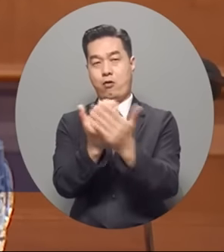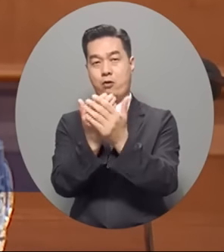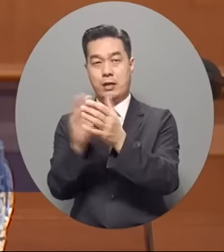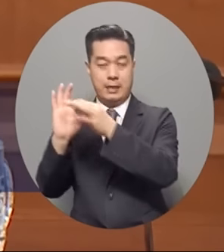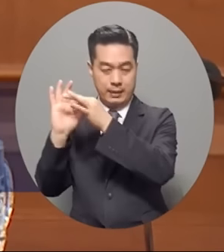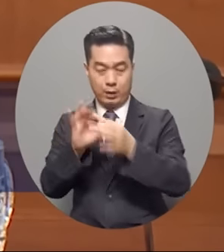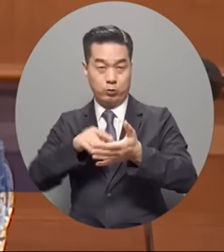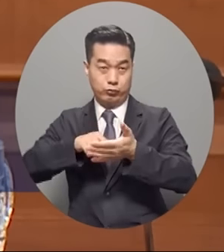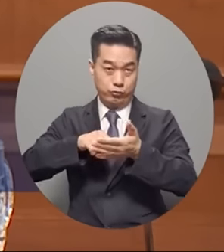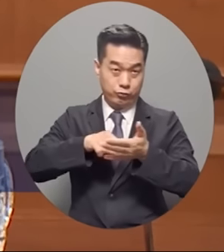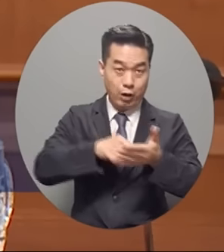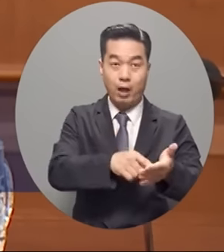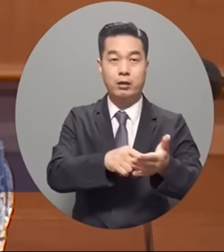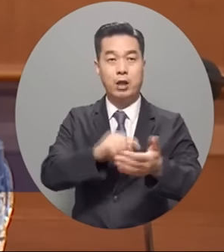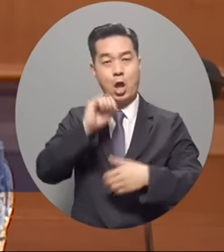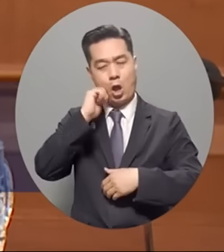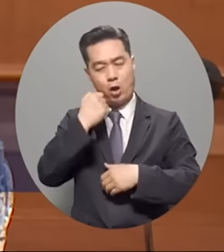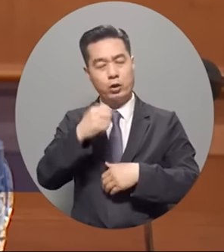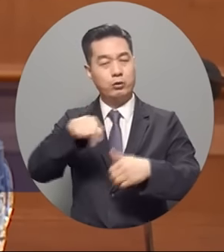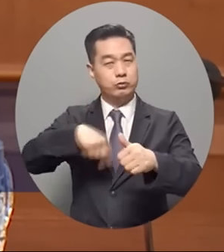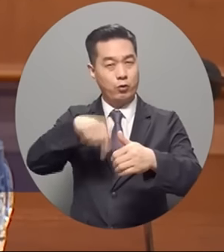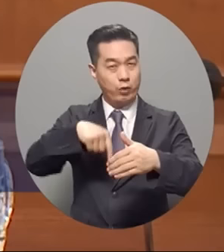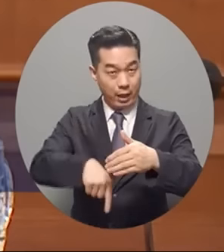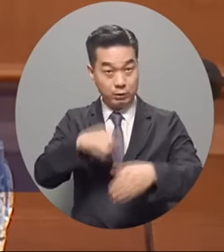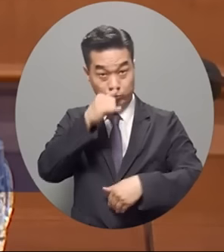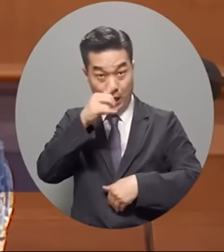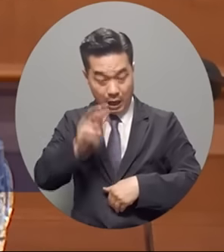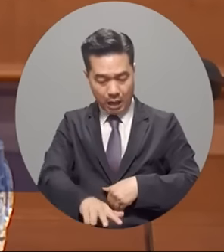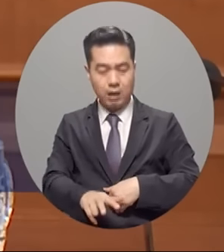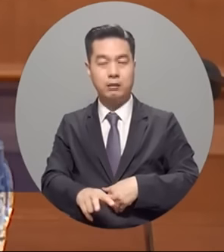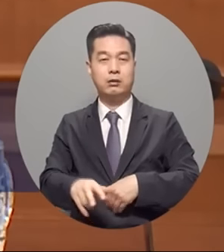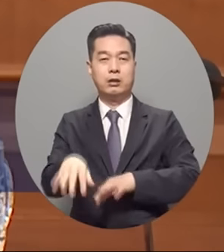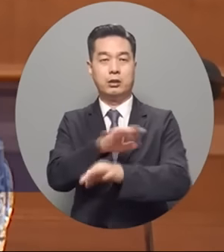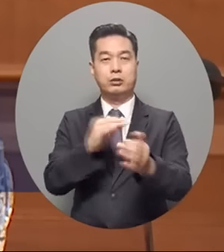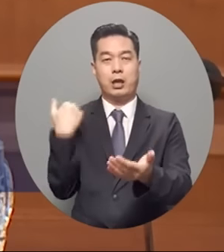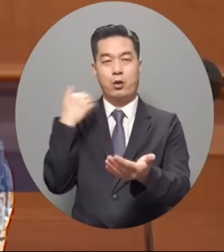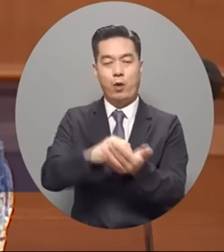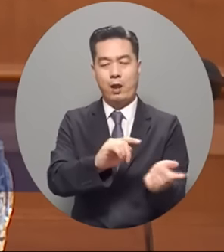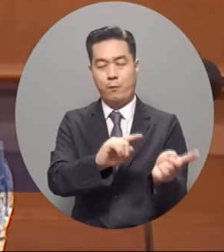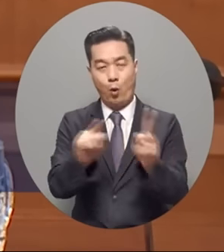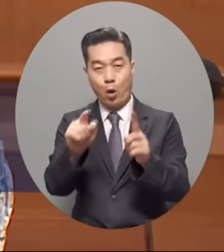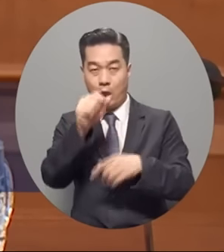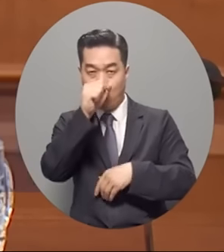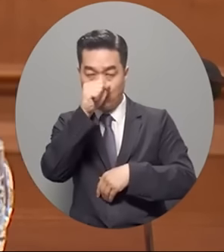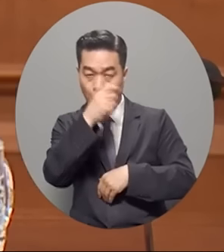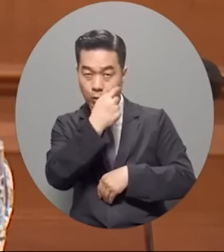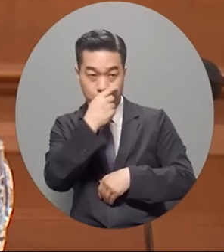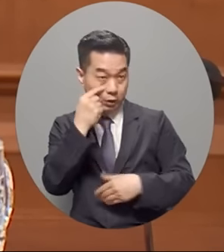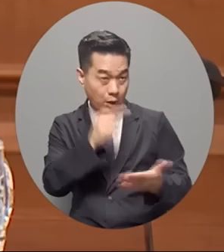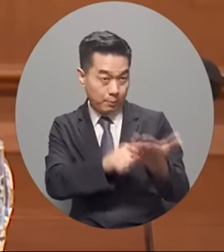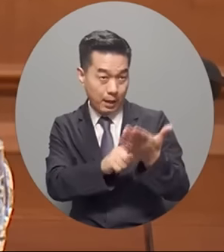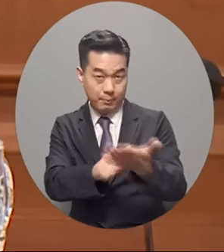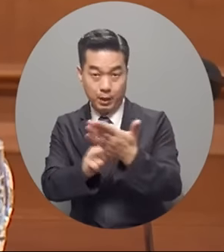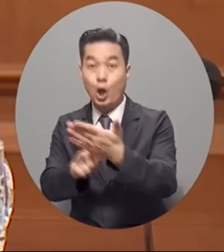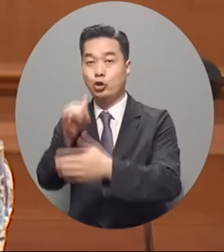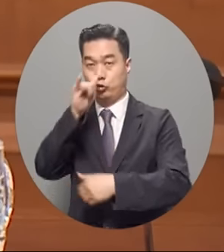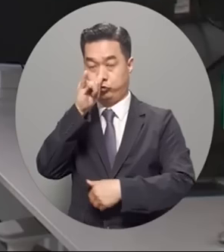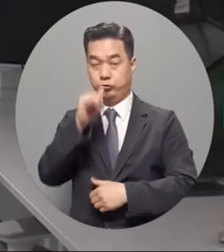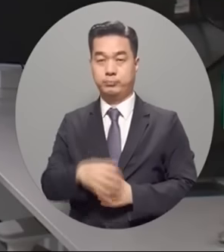추진한 결과 어려운 여건 속에서도 경제 회복의 청신호가 켜지고 있습니다.